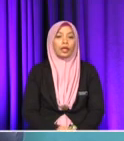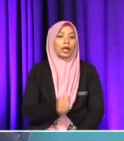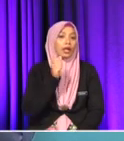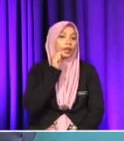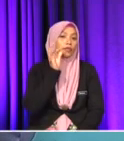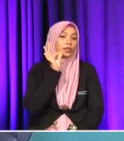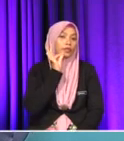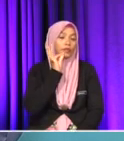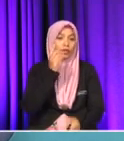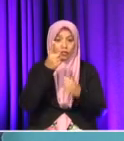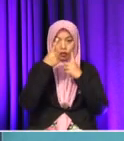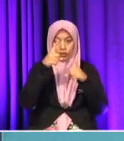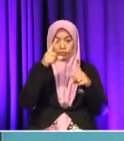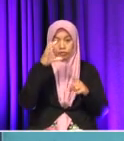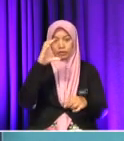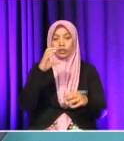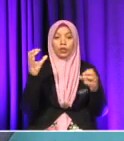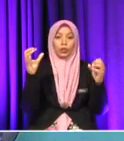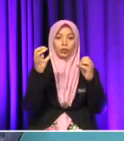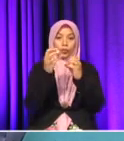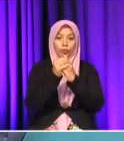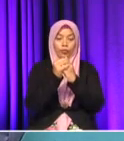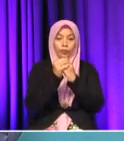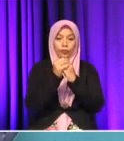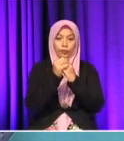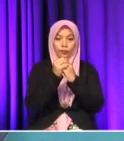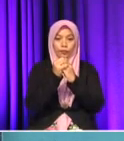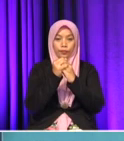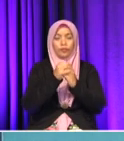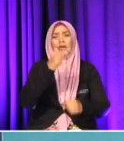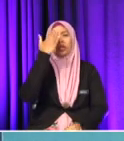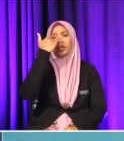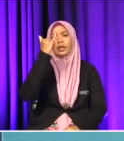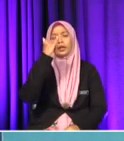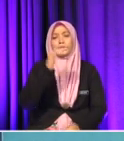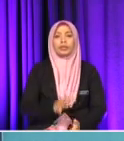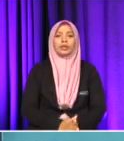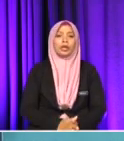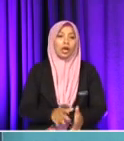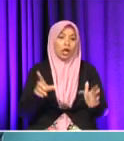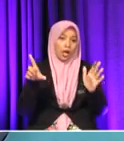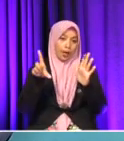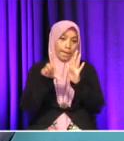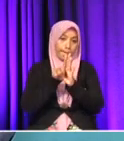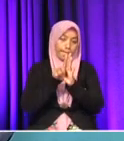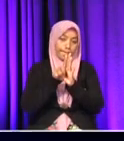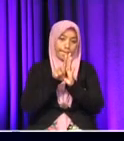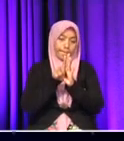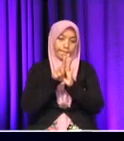untuk combination Kenapa logo Mike itu ya jenisnya combination